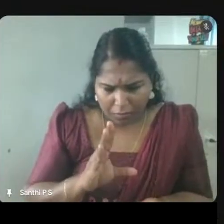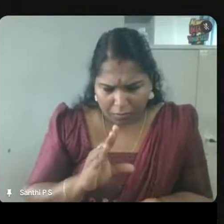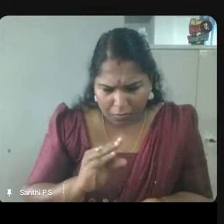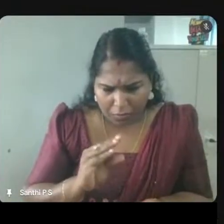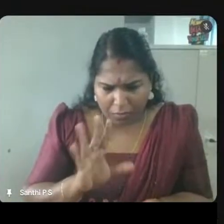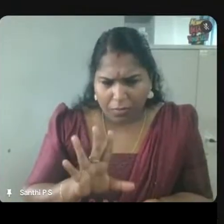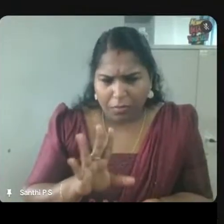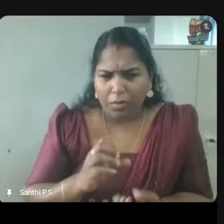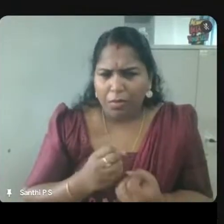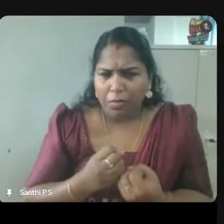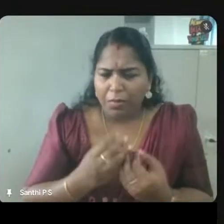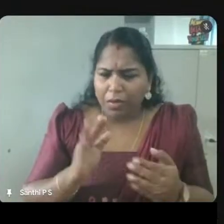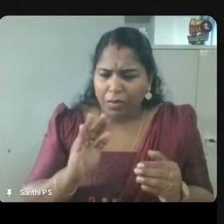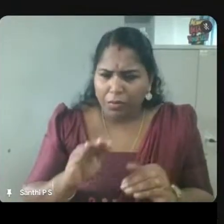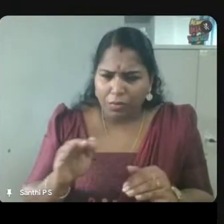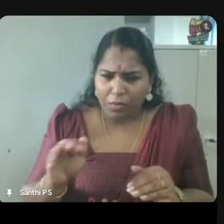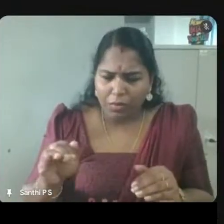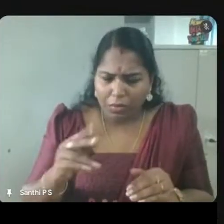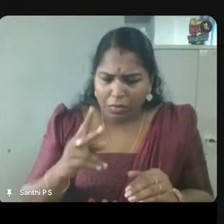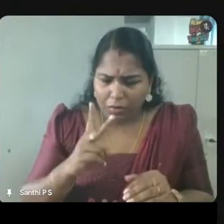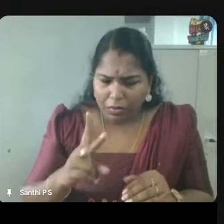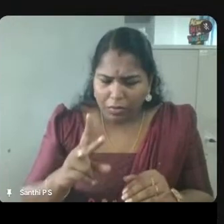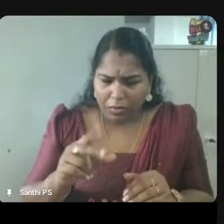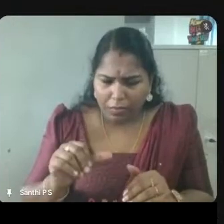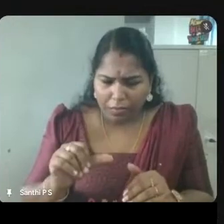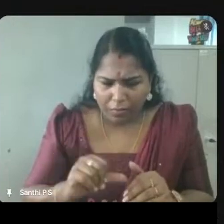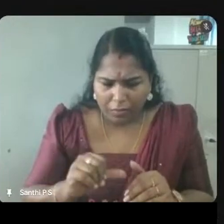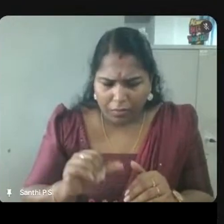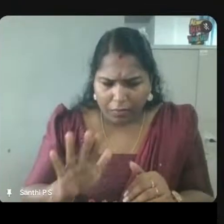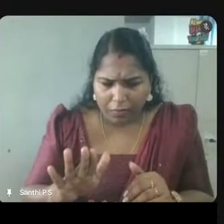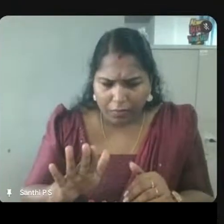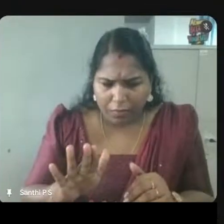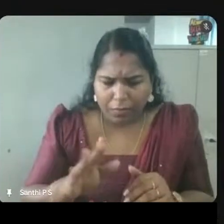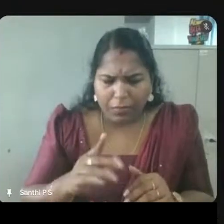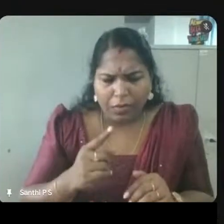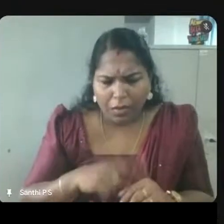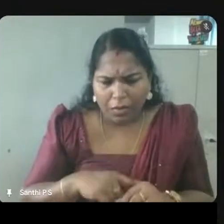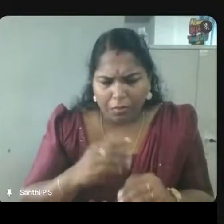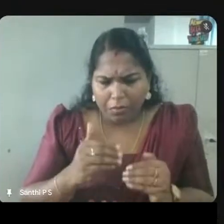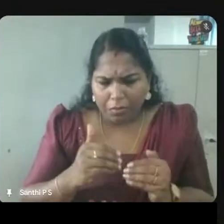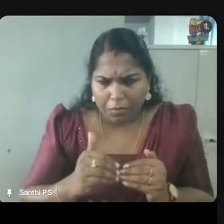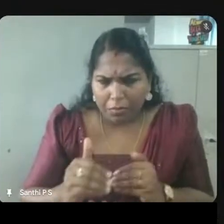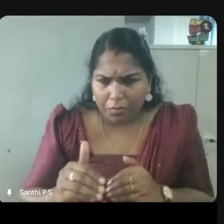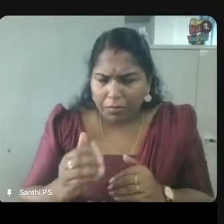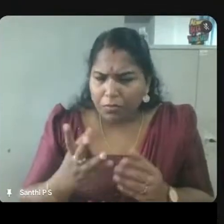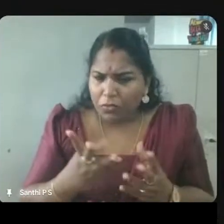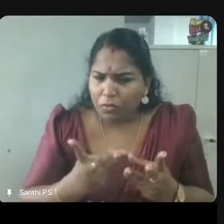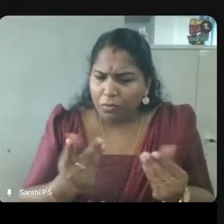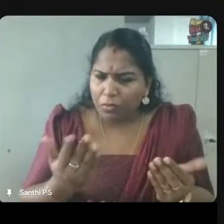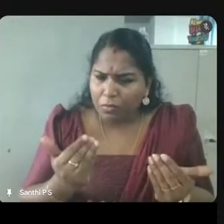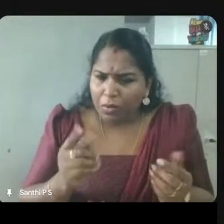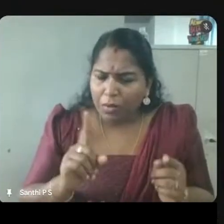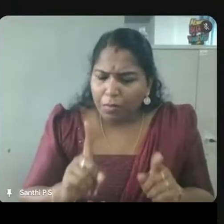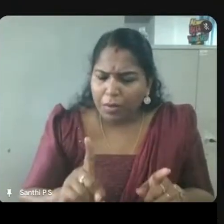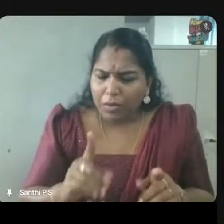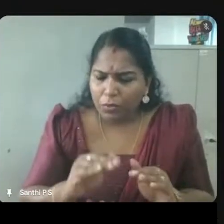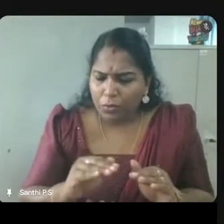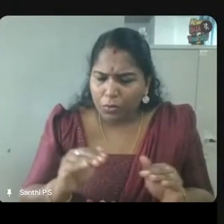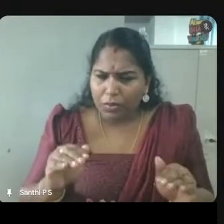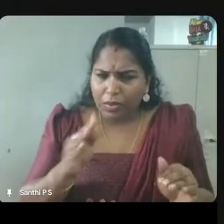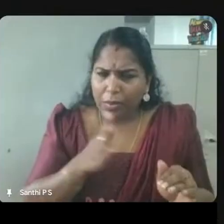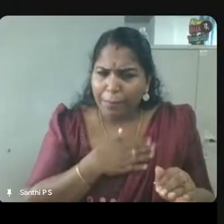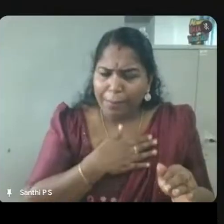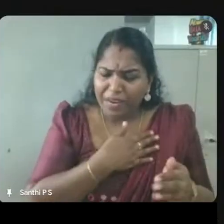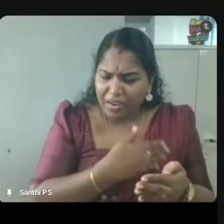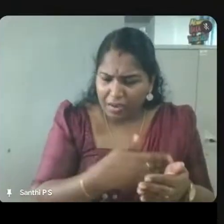ഡോക്ടർമാർ പറയുന്നത് കാലക്രമേണ ശരിയാവും. പക്ഷെ അതിൽ ചെറിയ കുട്ടികളുടെ നെർവിന്റെ പ്രശ്നം കൂടി വരുന്നുണ്ട്. അപ്പൊ അതിന് നമുക്ക് ഈ